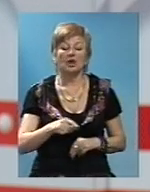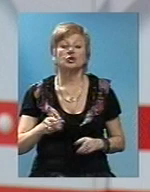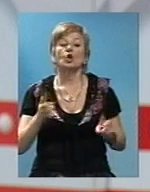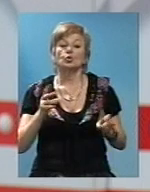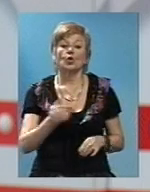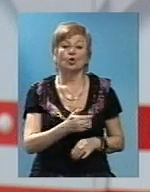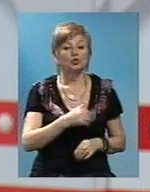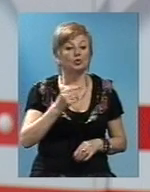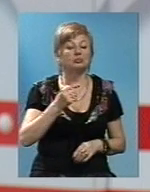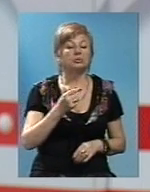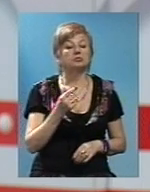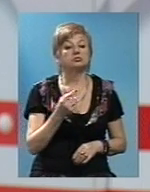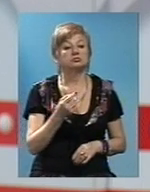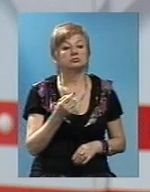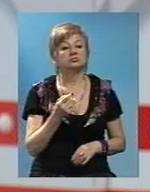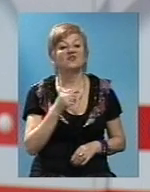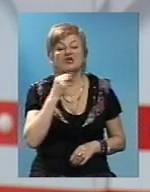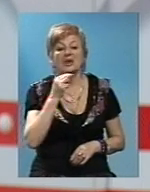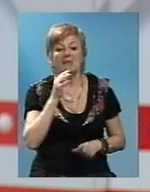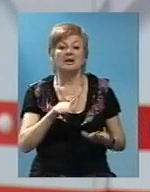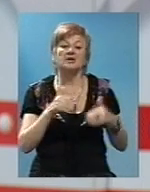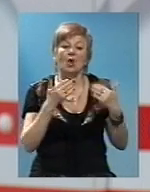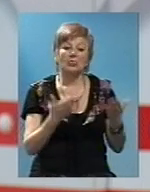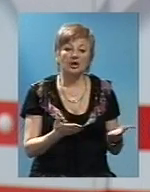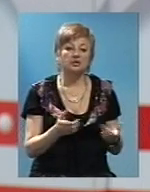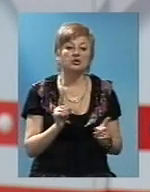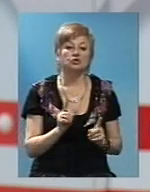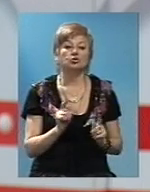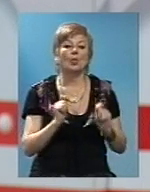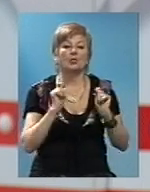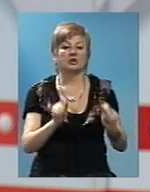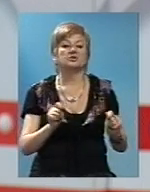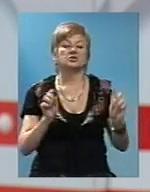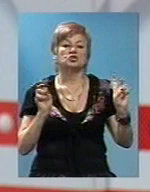хотів би, знаєте, звернути ось там увагу на такий пункт щодо там присвоєння якихось там,